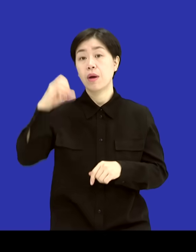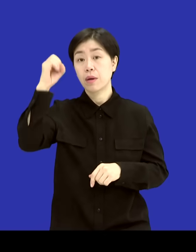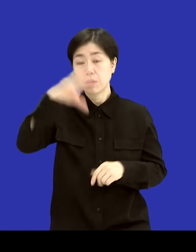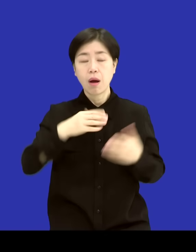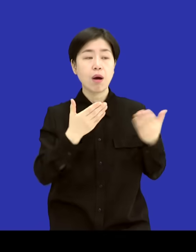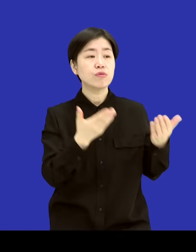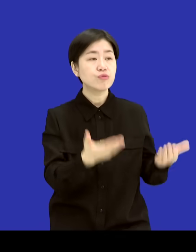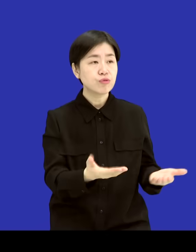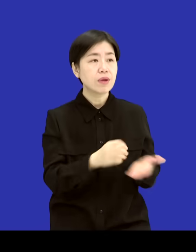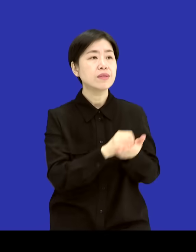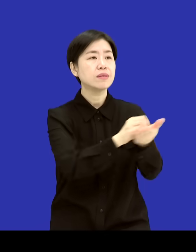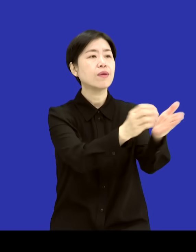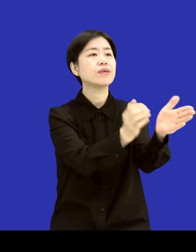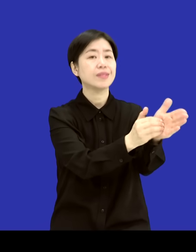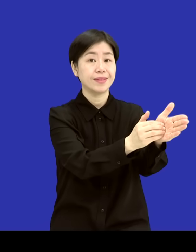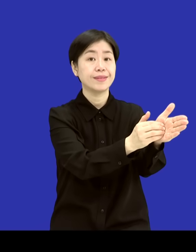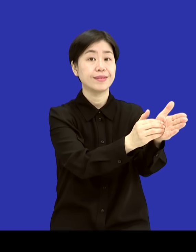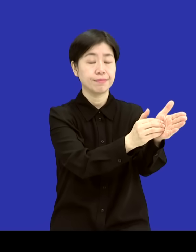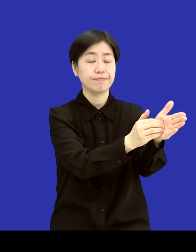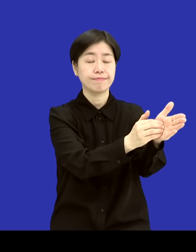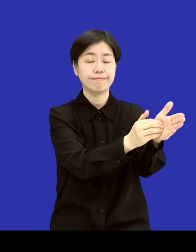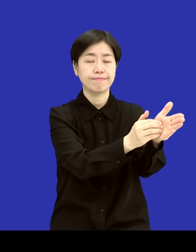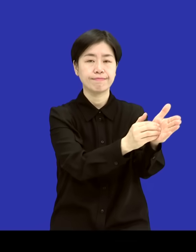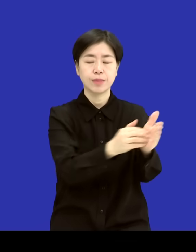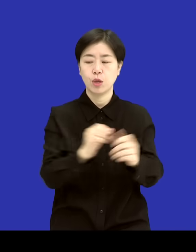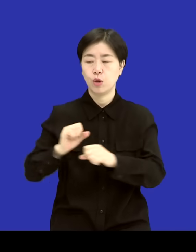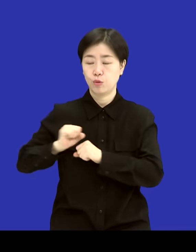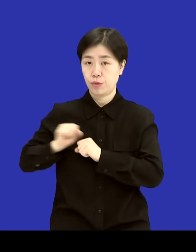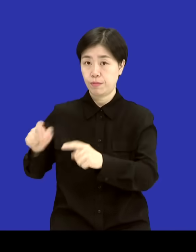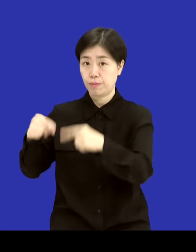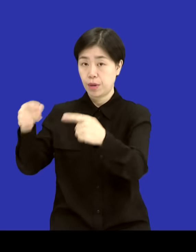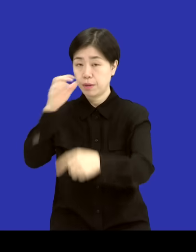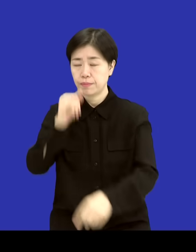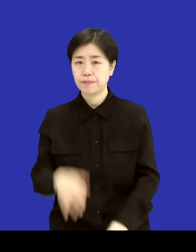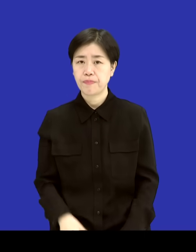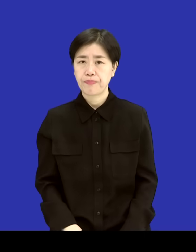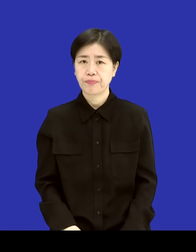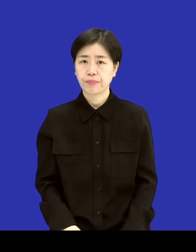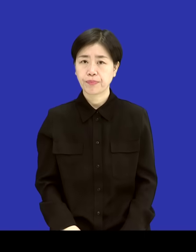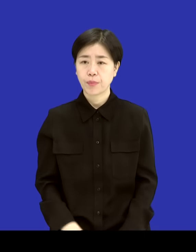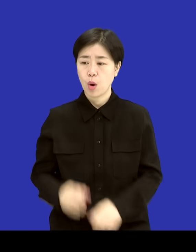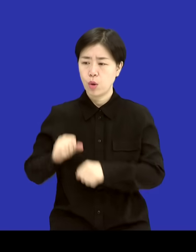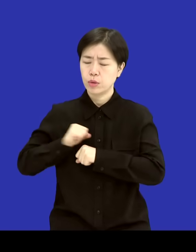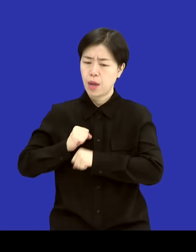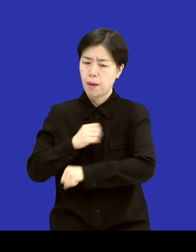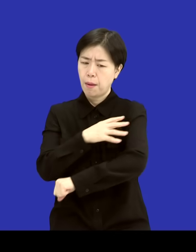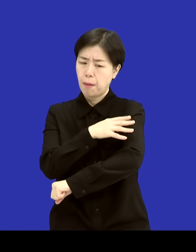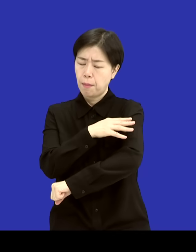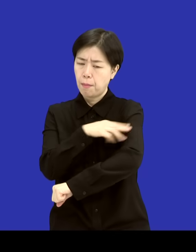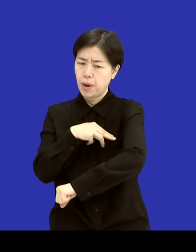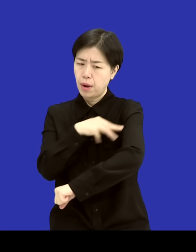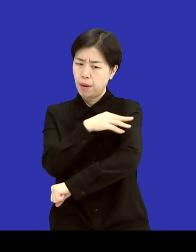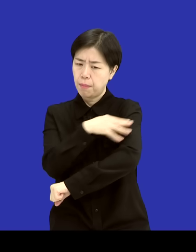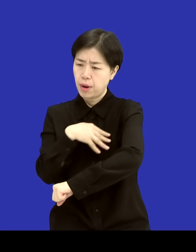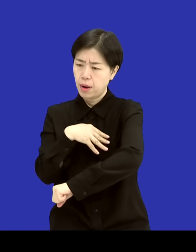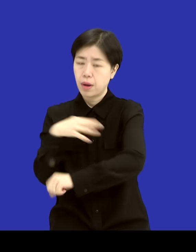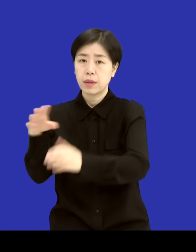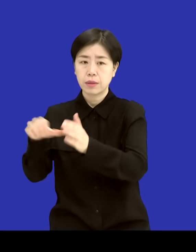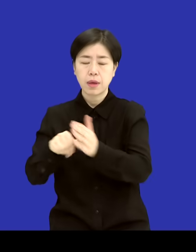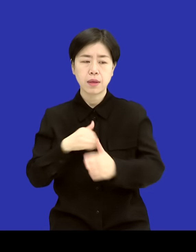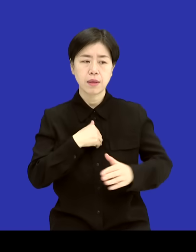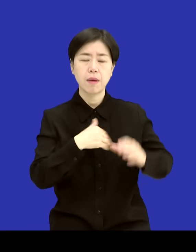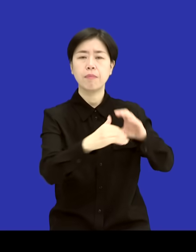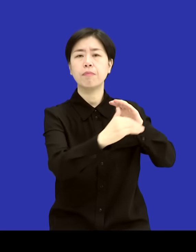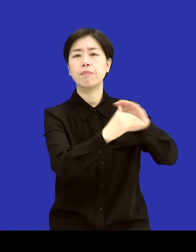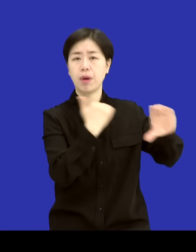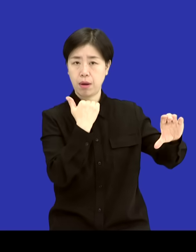그냥 갔어요. 한국에? 예. 한국에 가서 이제 사실 제가 상병 때쯤 학교에서 메일을 받게 돼요. 네. 근데 학교에서